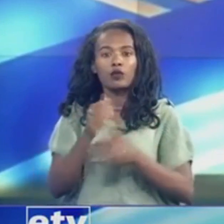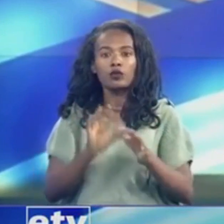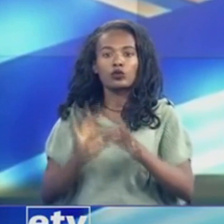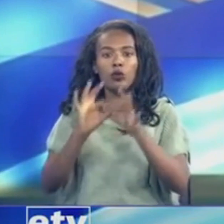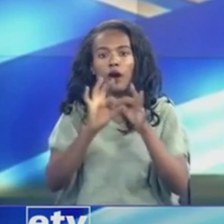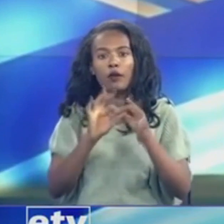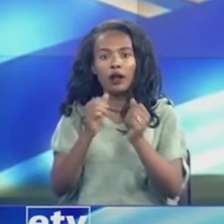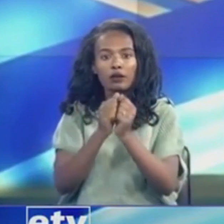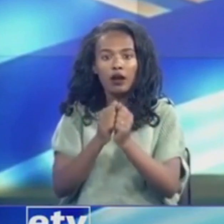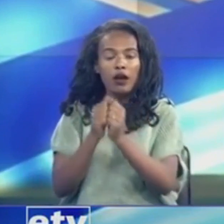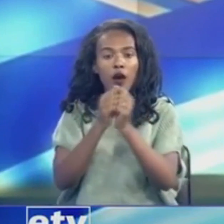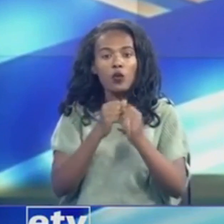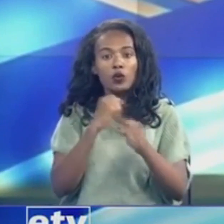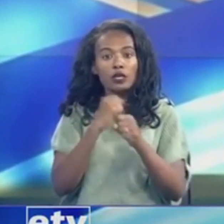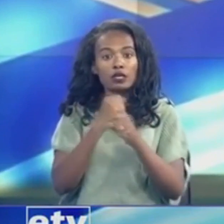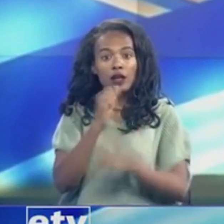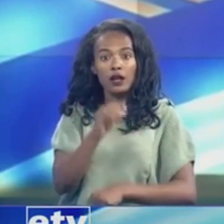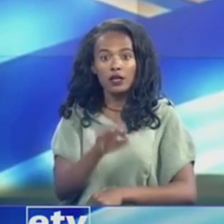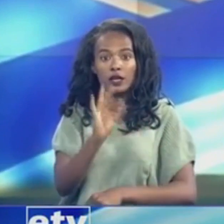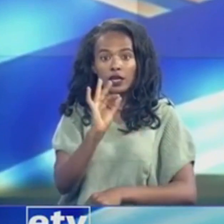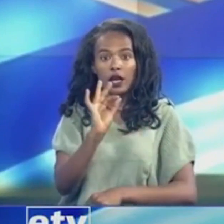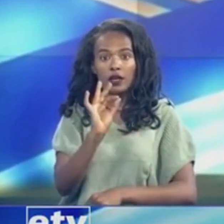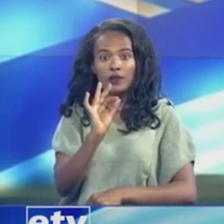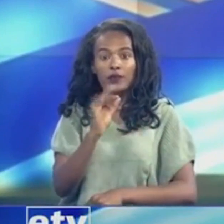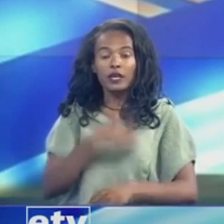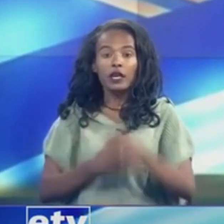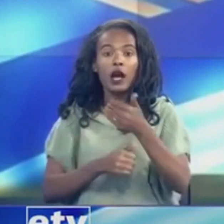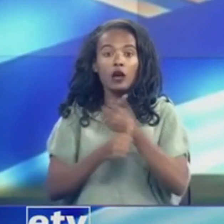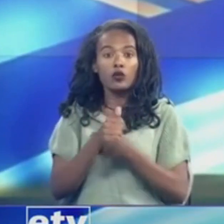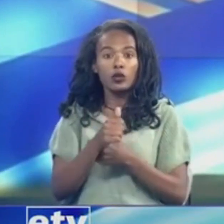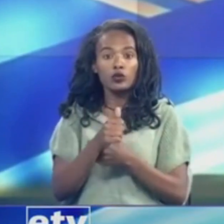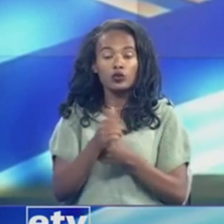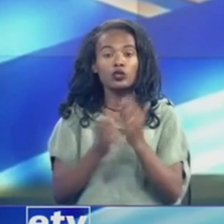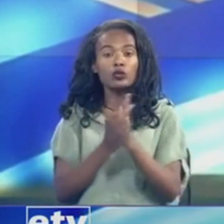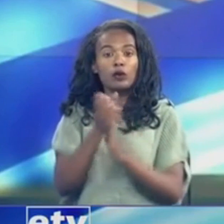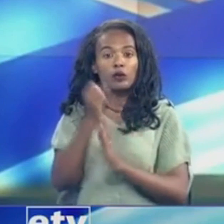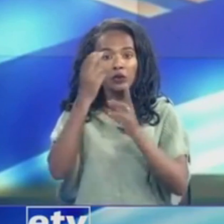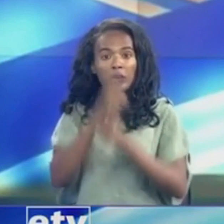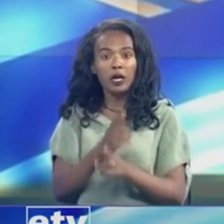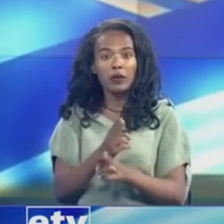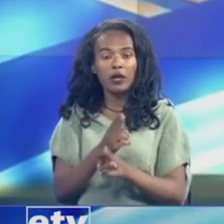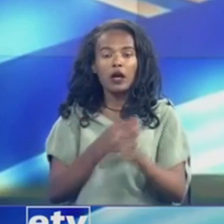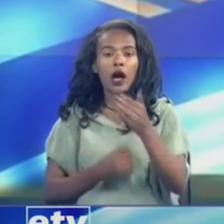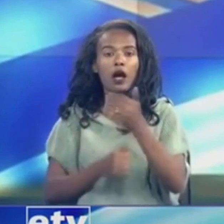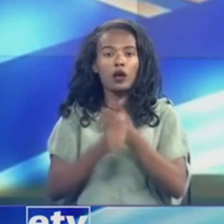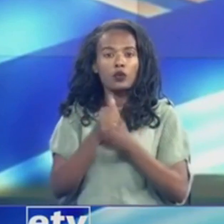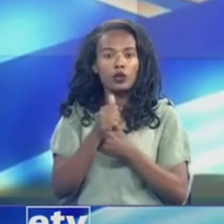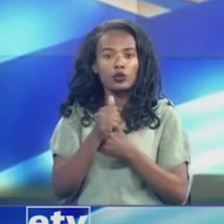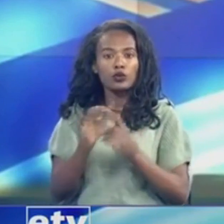ማህበራት ጋር አብሮ እየሰራ ይገኛል። ለአካል ጉዳተኞች መብት መከበር አካል